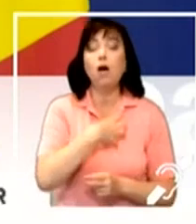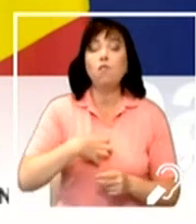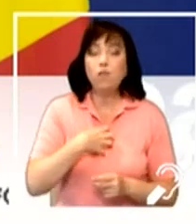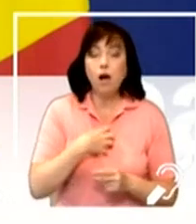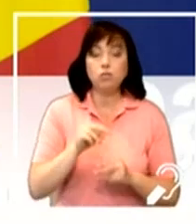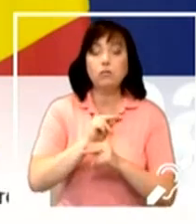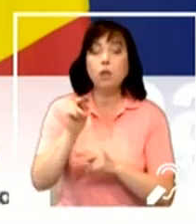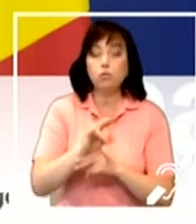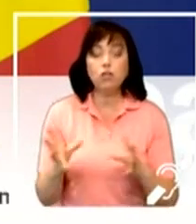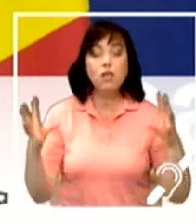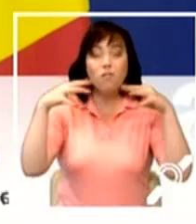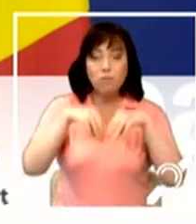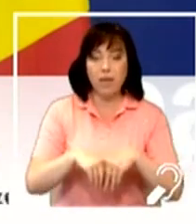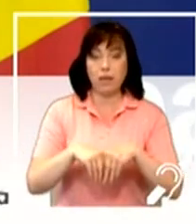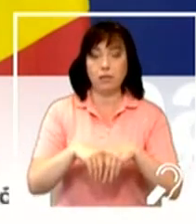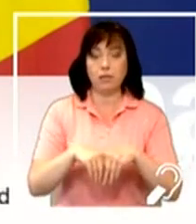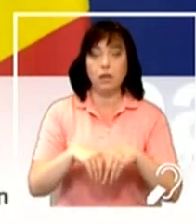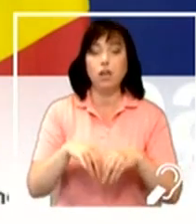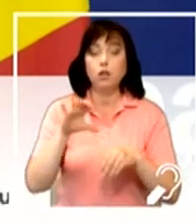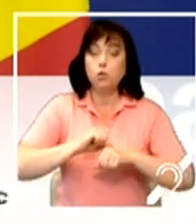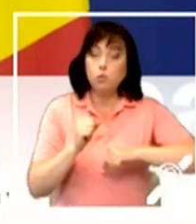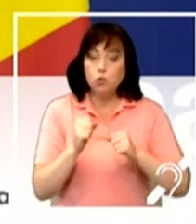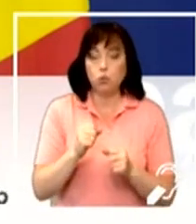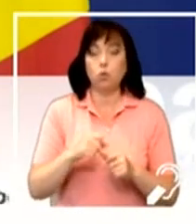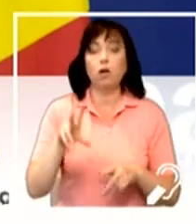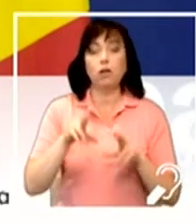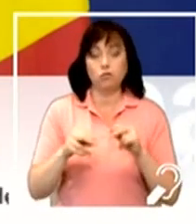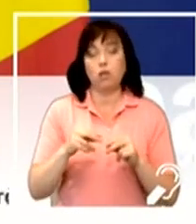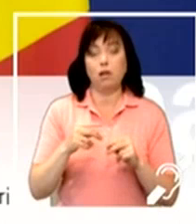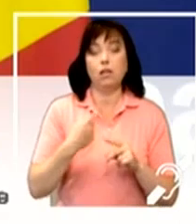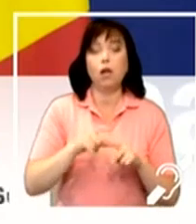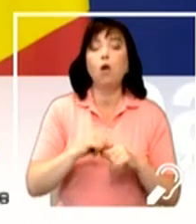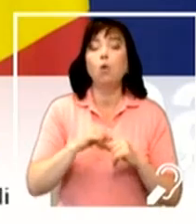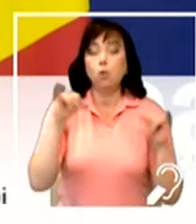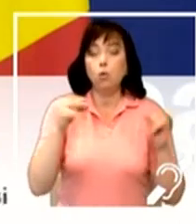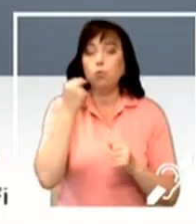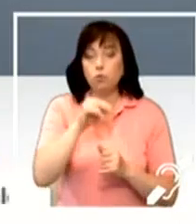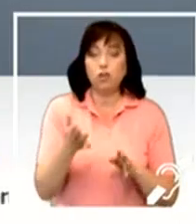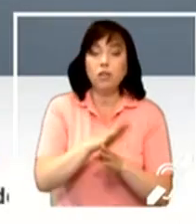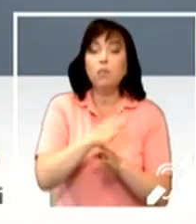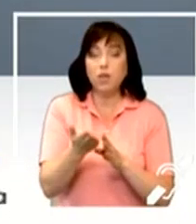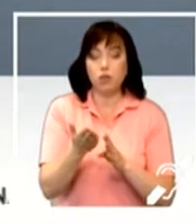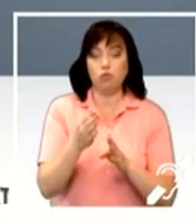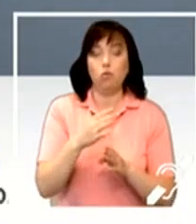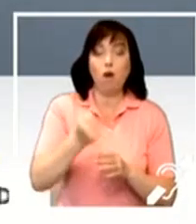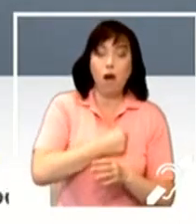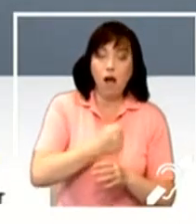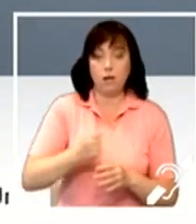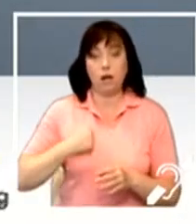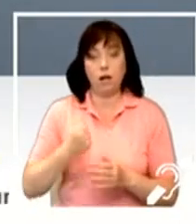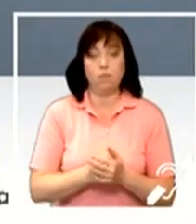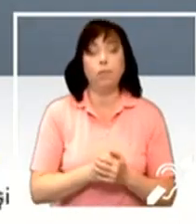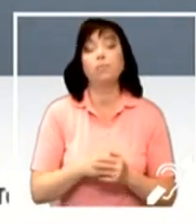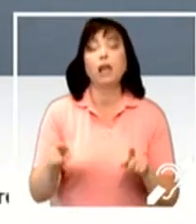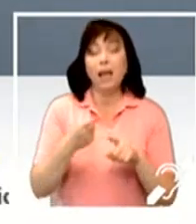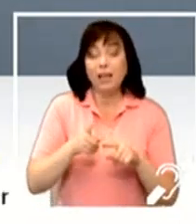importanța instruirii în comun, în avantajul creșterii interoperabilității între trupele noastre. Vizitele ministrilor apărării